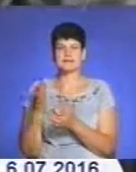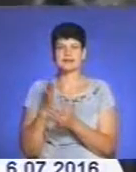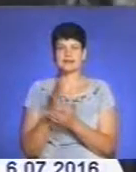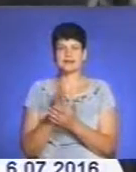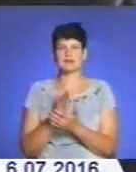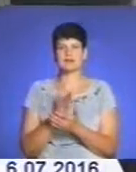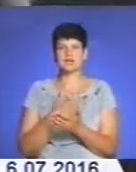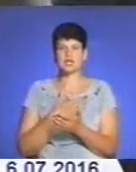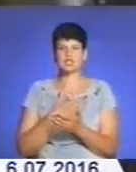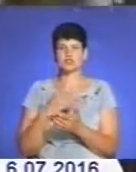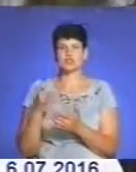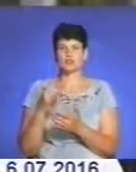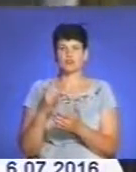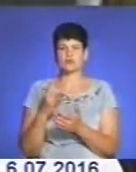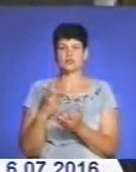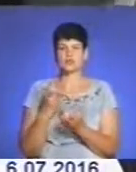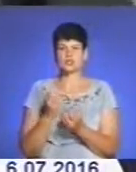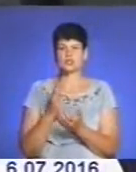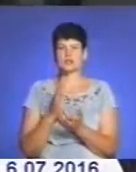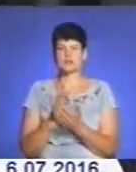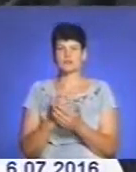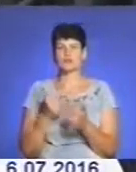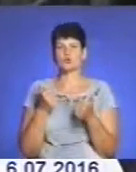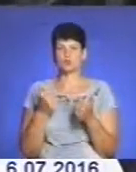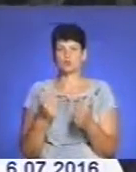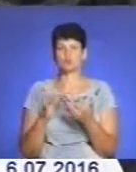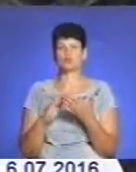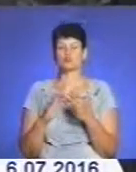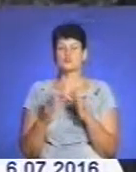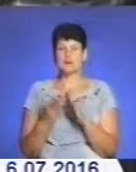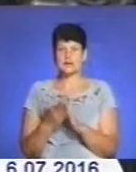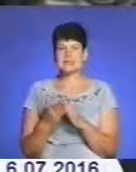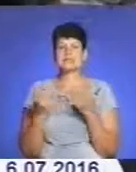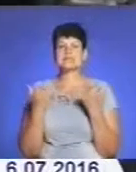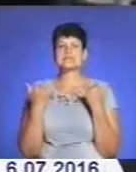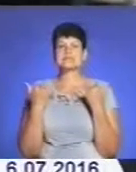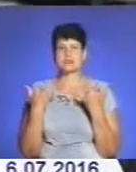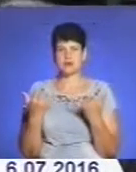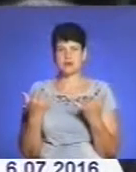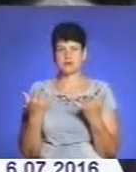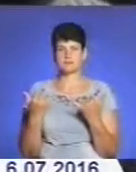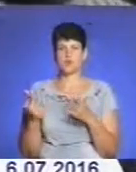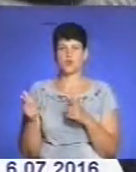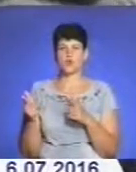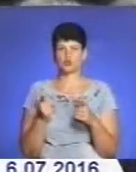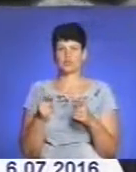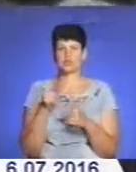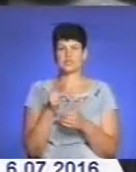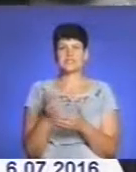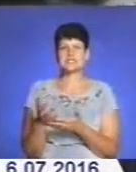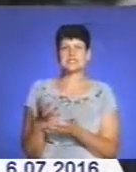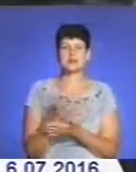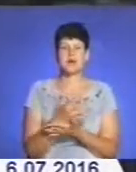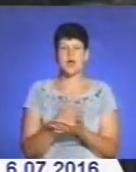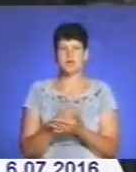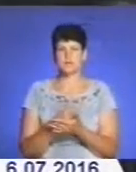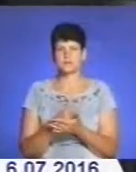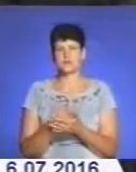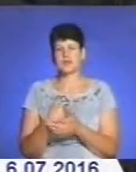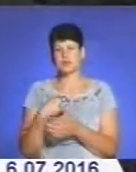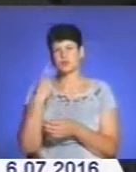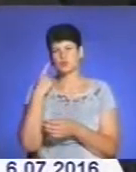наших регіонах, знаходиться ще в дуже доброму стані. І зараз ми готові до її збирання. І я думаю,